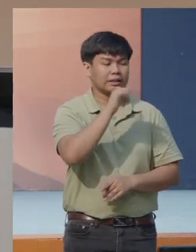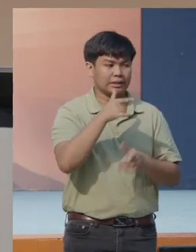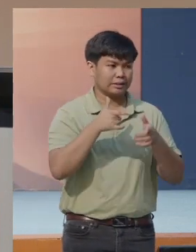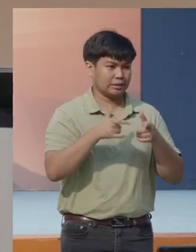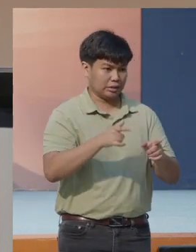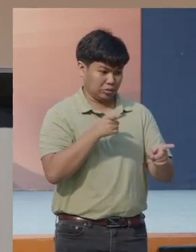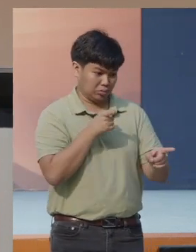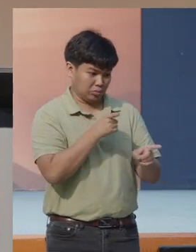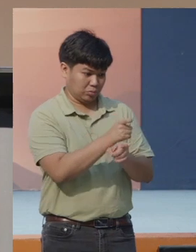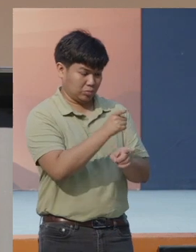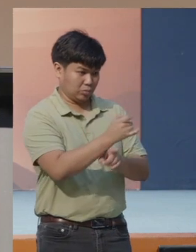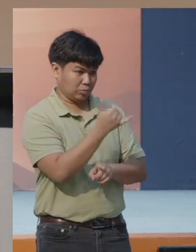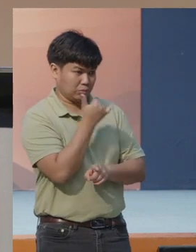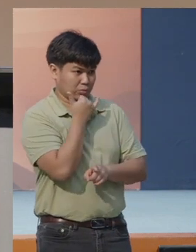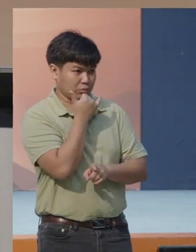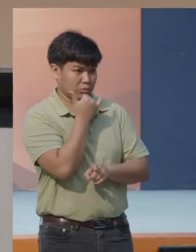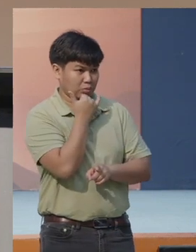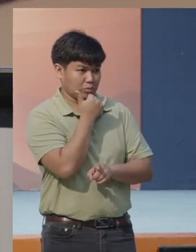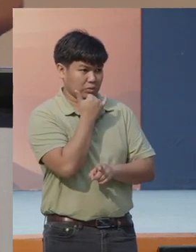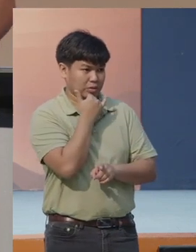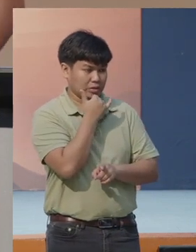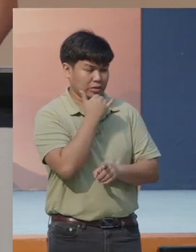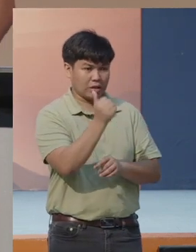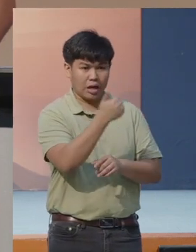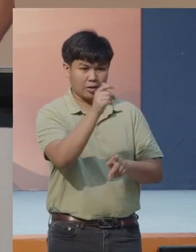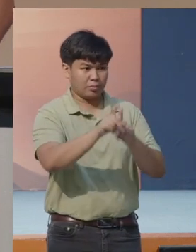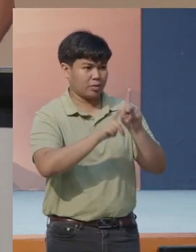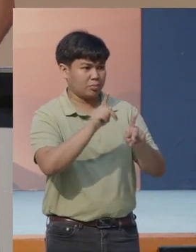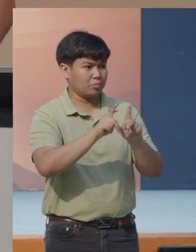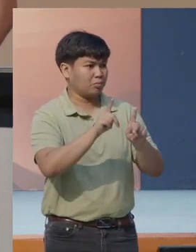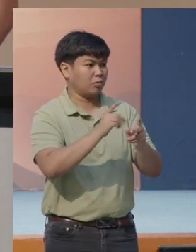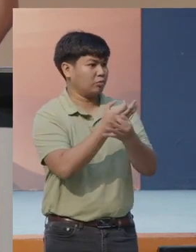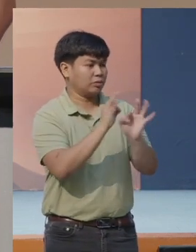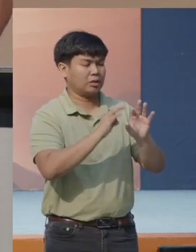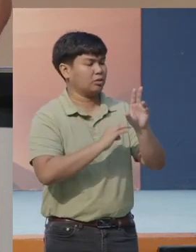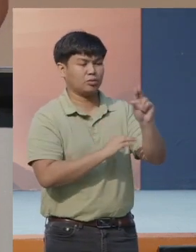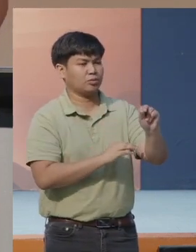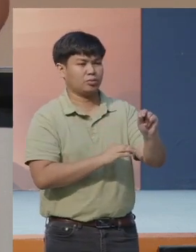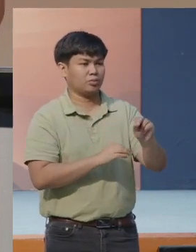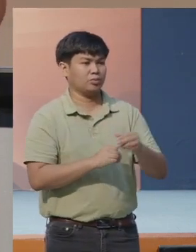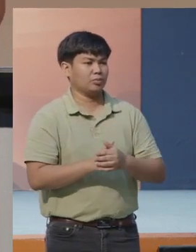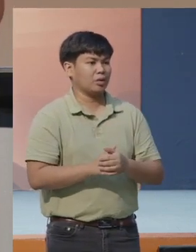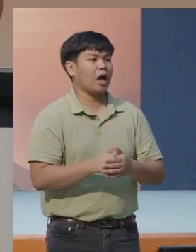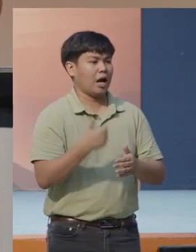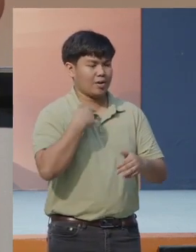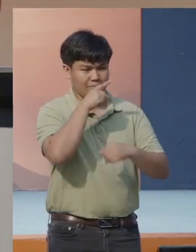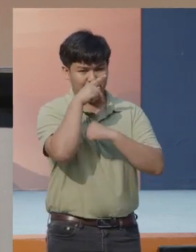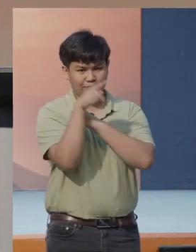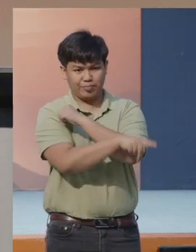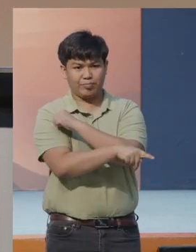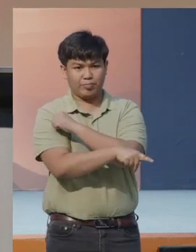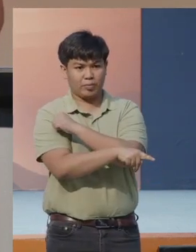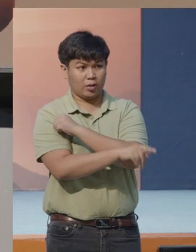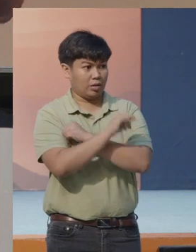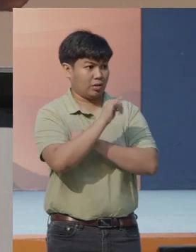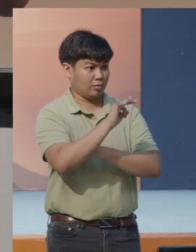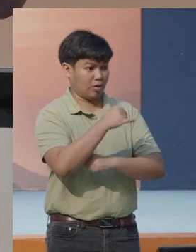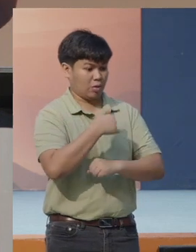yung mga maling ginagawa natin sa kapwa natin. At kung ikaw naman yung